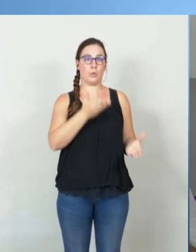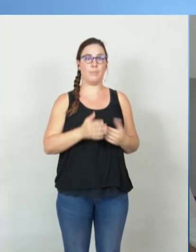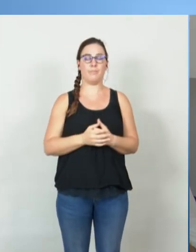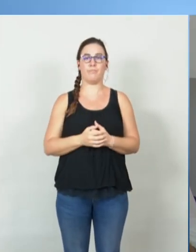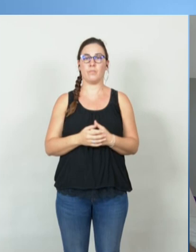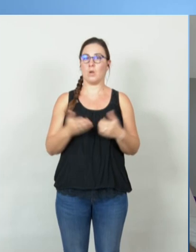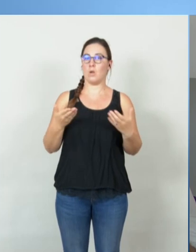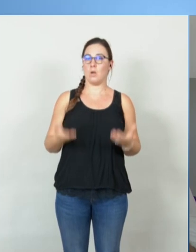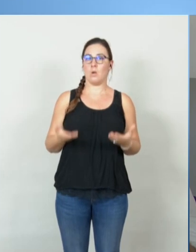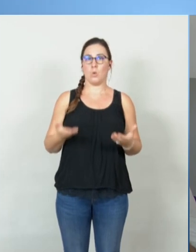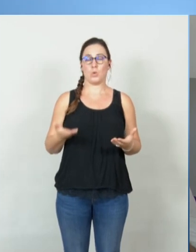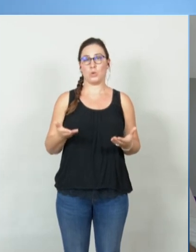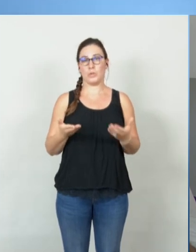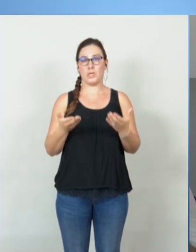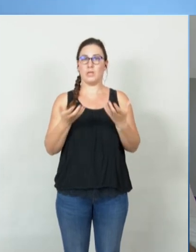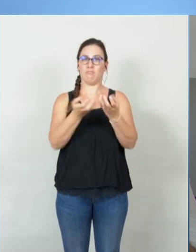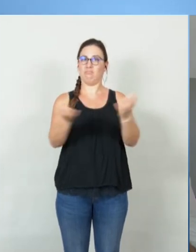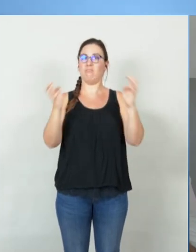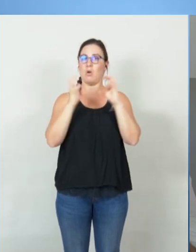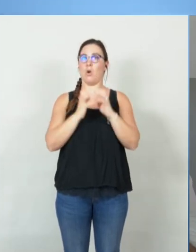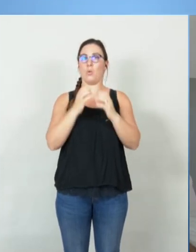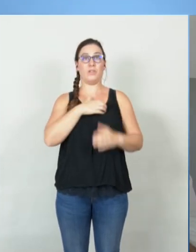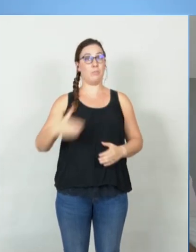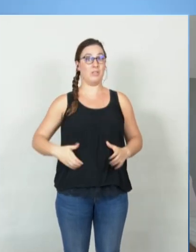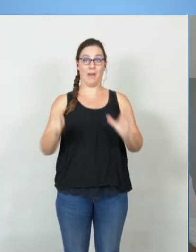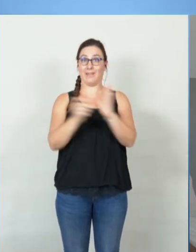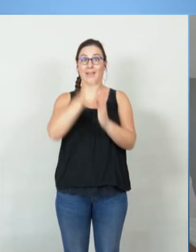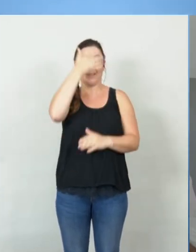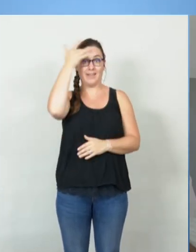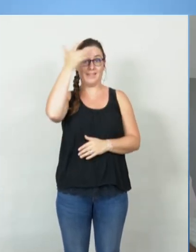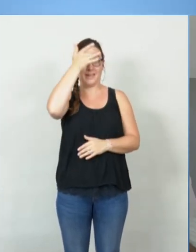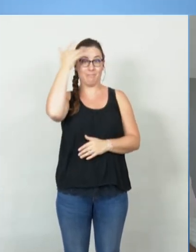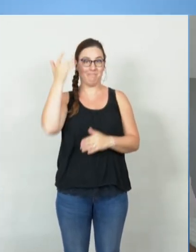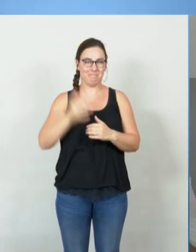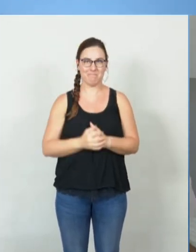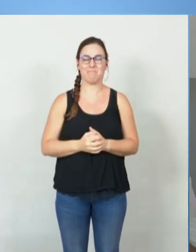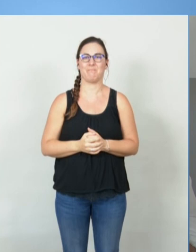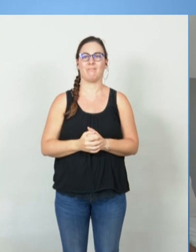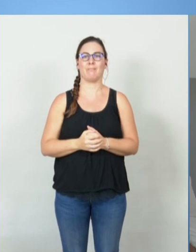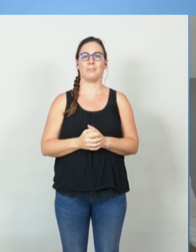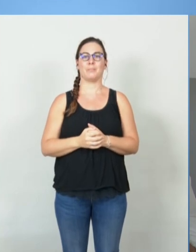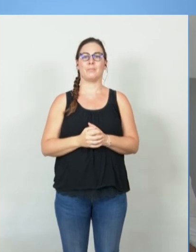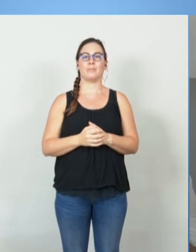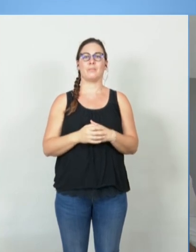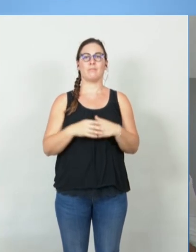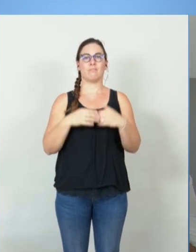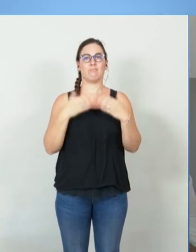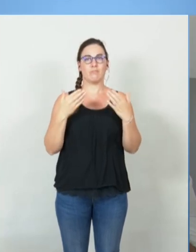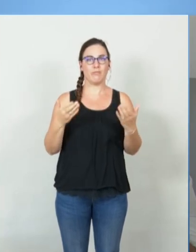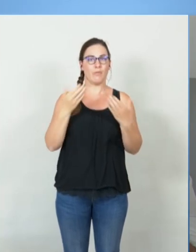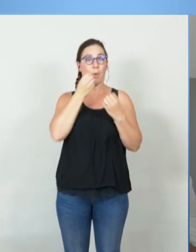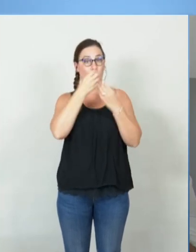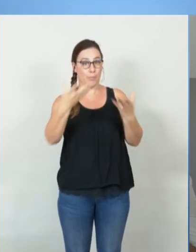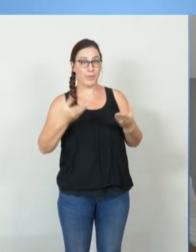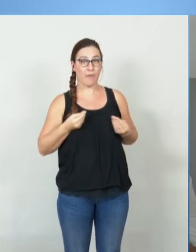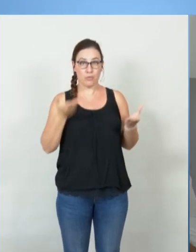ici le conseil municipal de l'été et je vous souhaite bienvenue